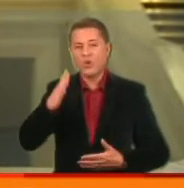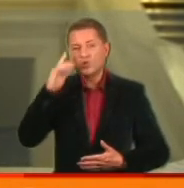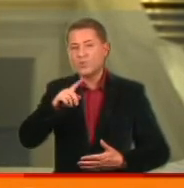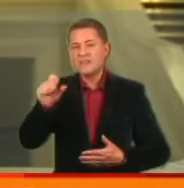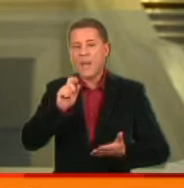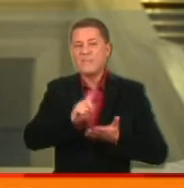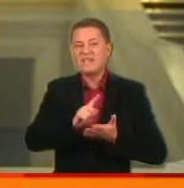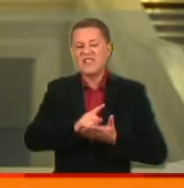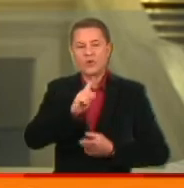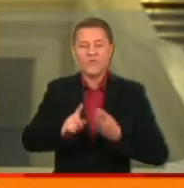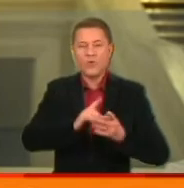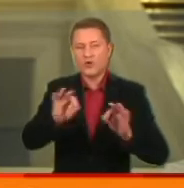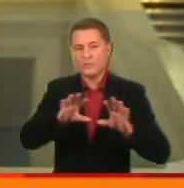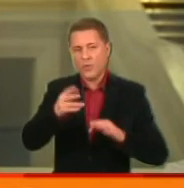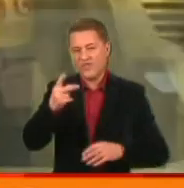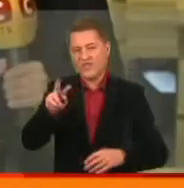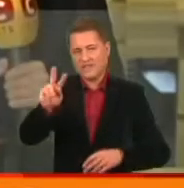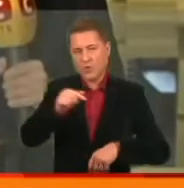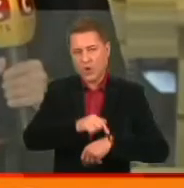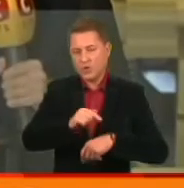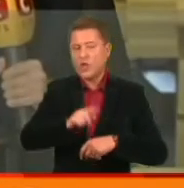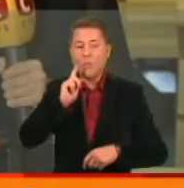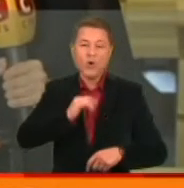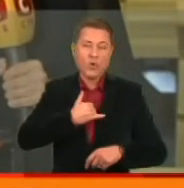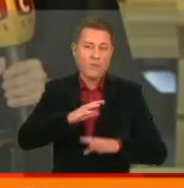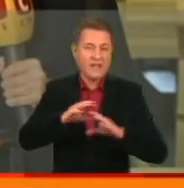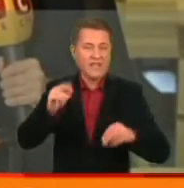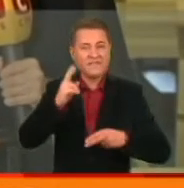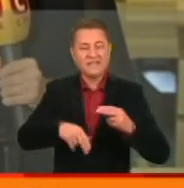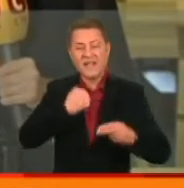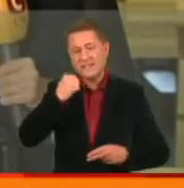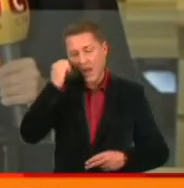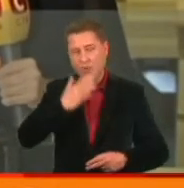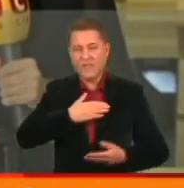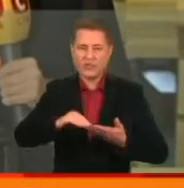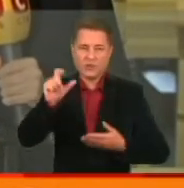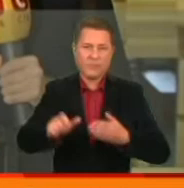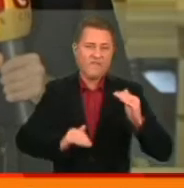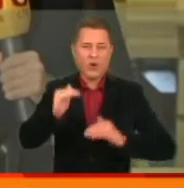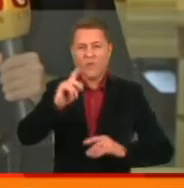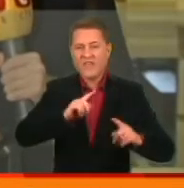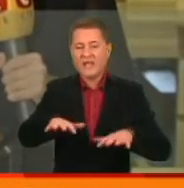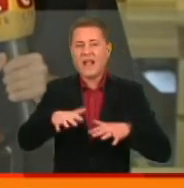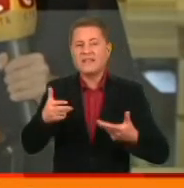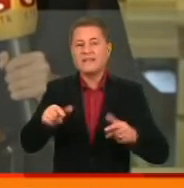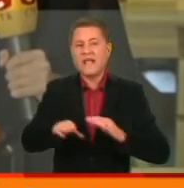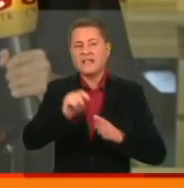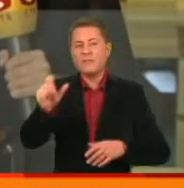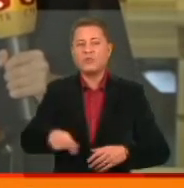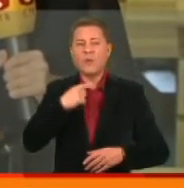вже о 22-й. І на цьому в мене все. Юлія. Інно, дякую. Інна Кондратюк із Верховної Ради, де депутати